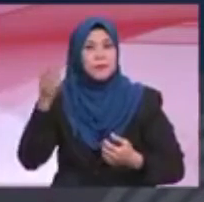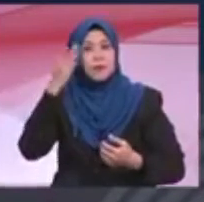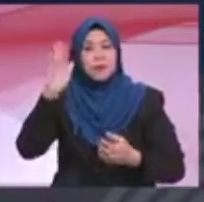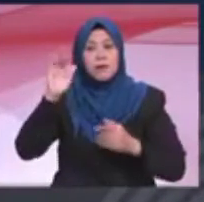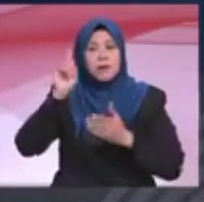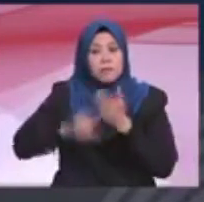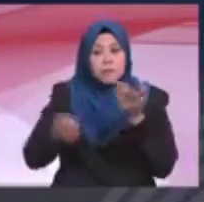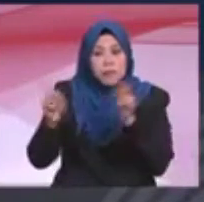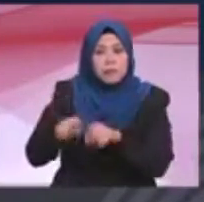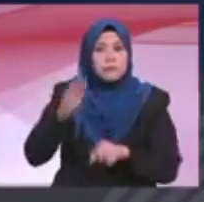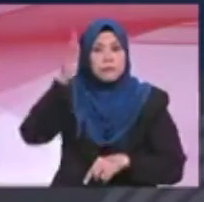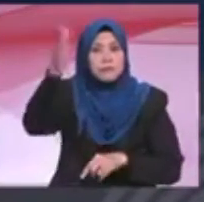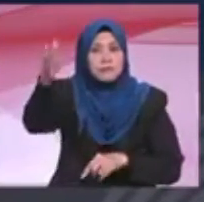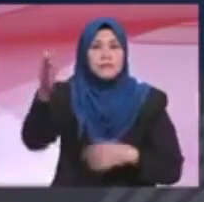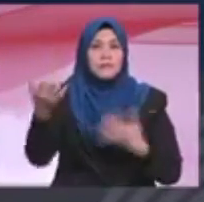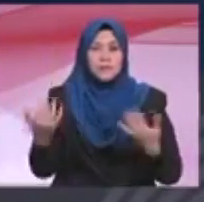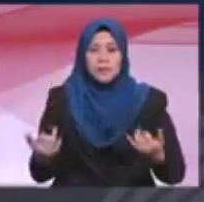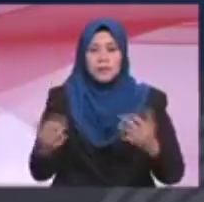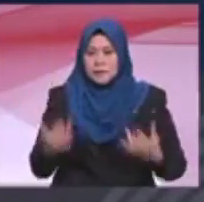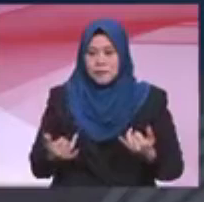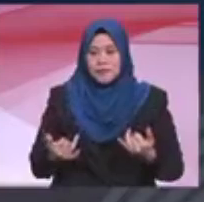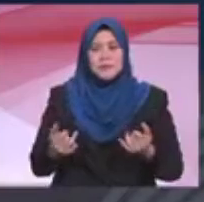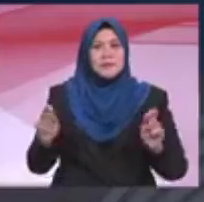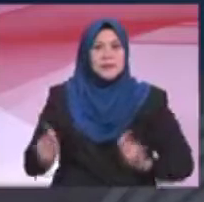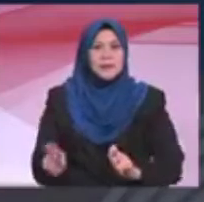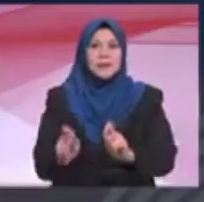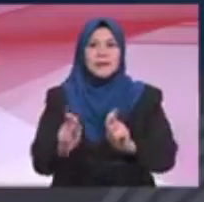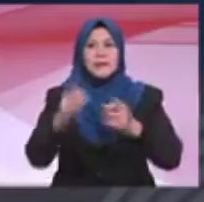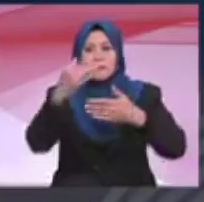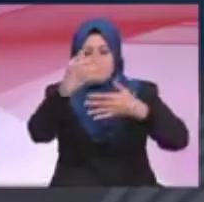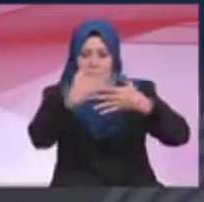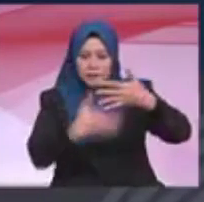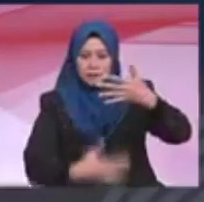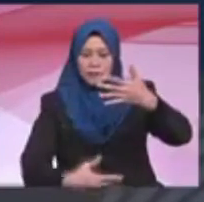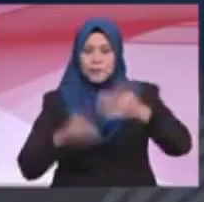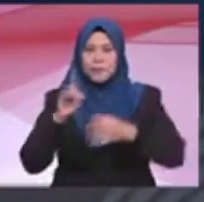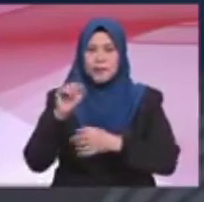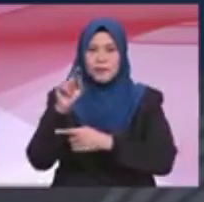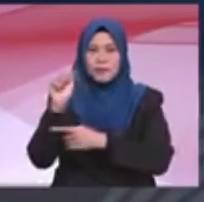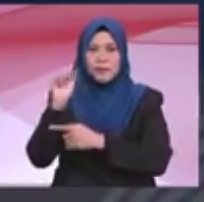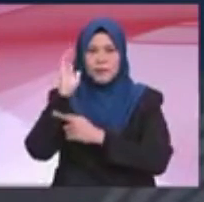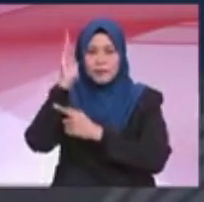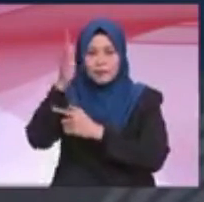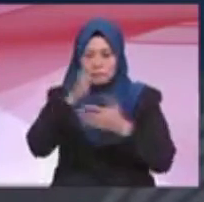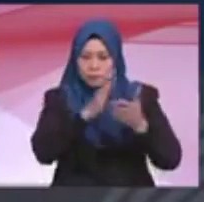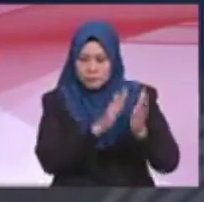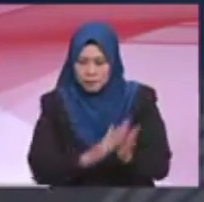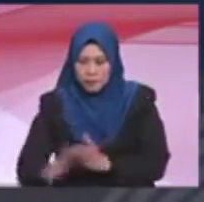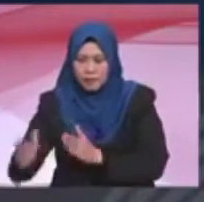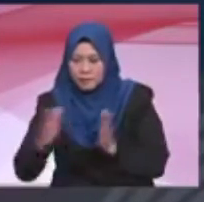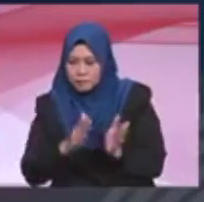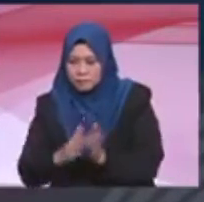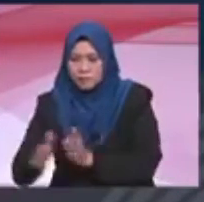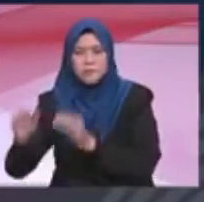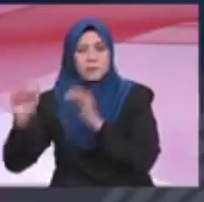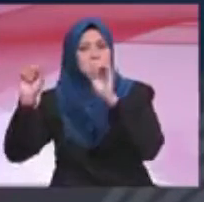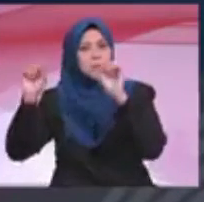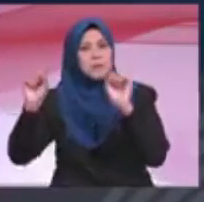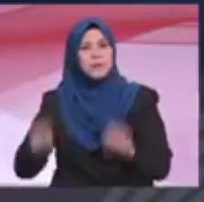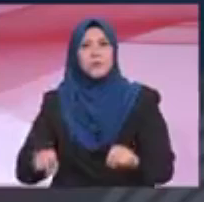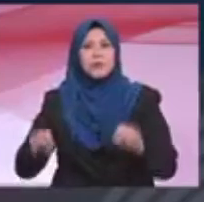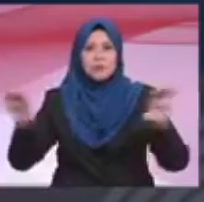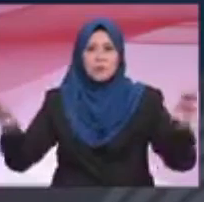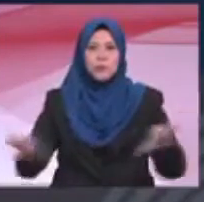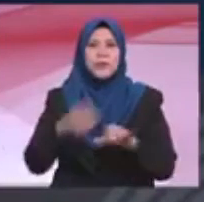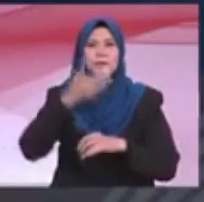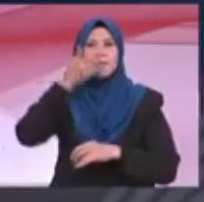kita kita bertindak berdasarkan maklumat dan data-data yang ada dan menyusun strategi bagi membolehkan kita